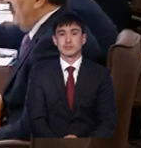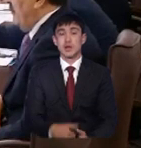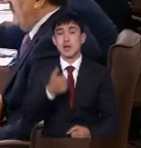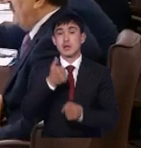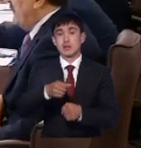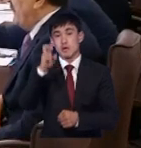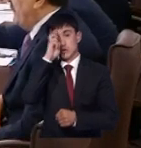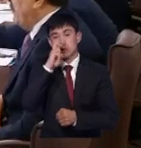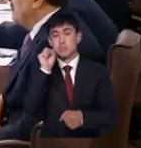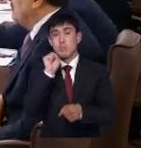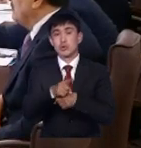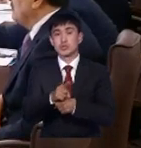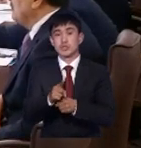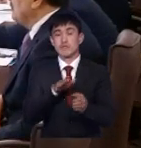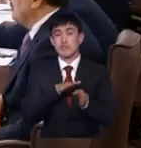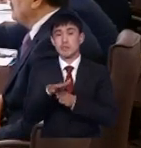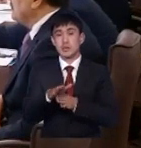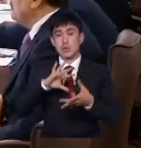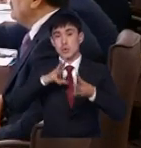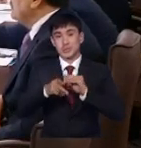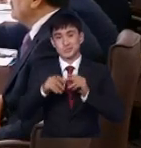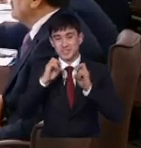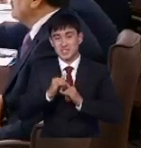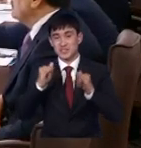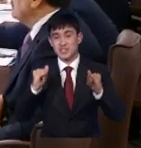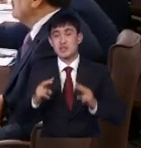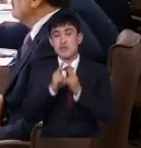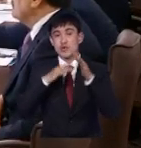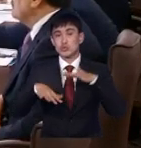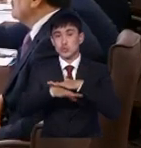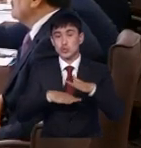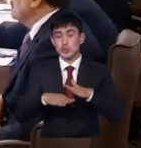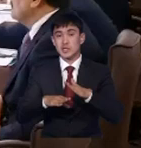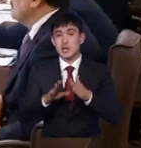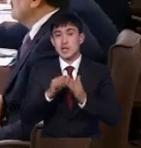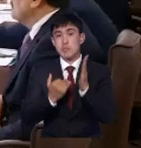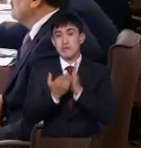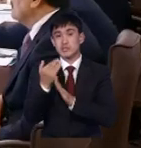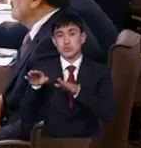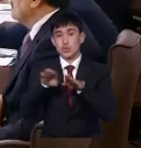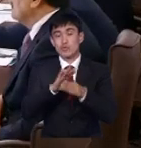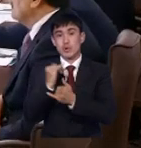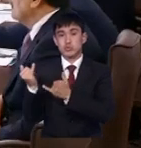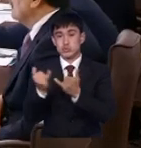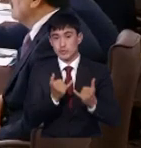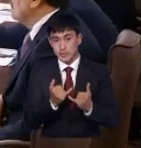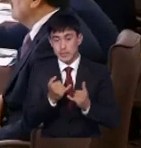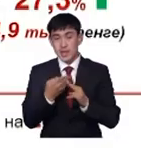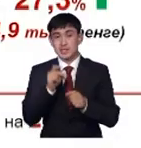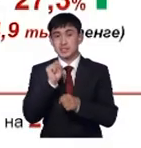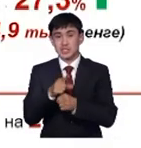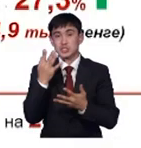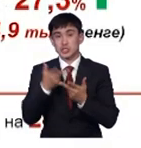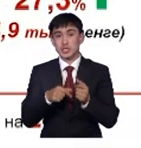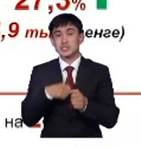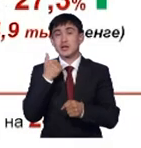Глава государства поручил осуществить комплексное развитие инфраструктуры и значительно повысить уровень обслуживания. Эти задачи